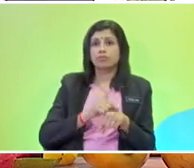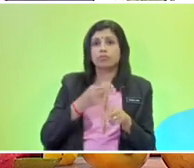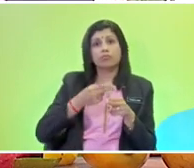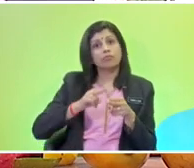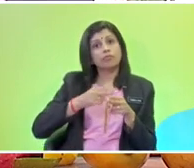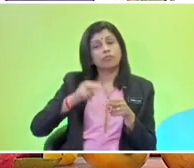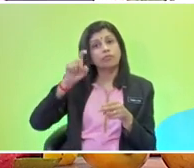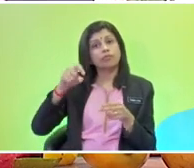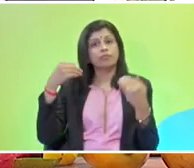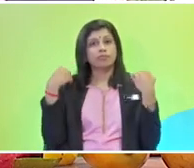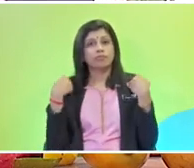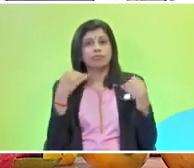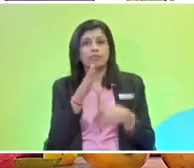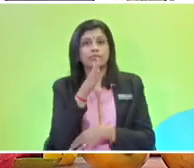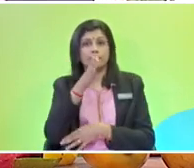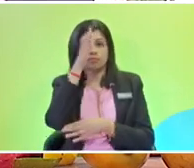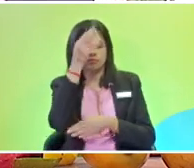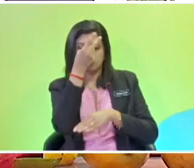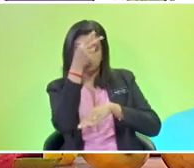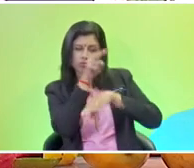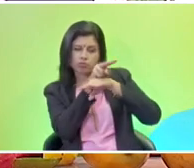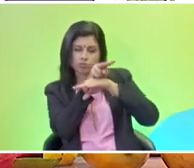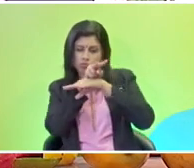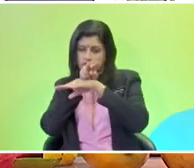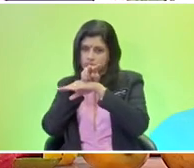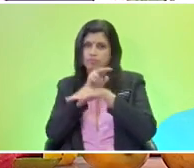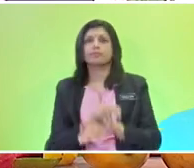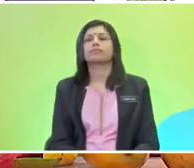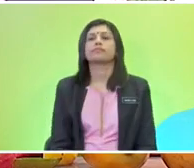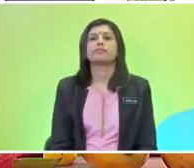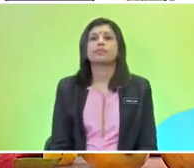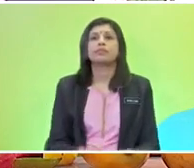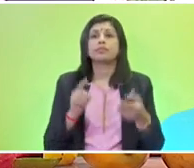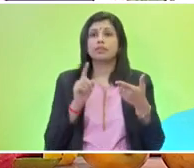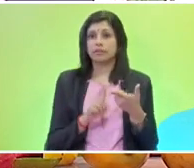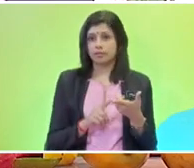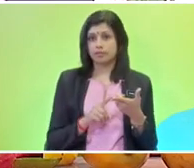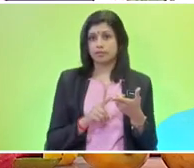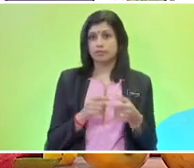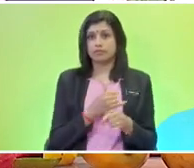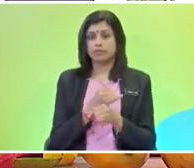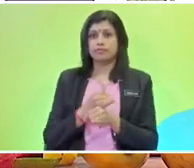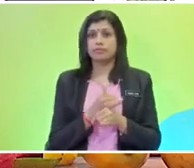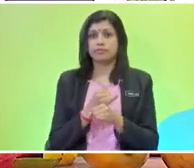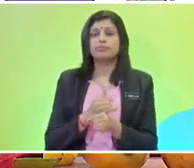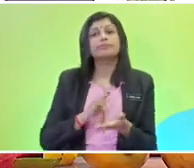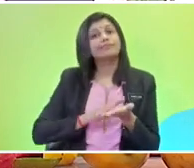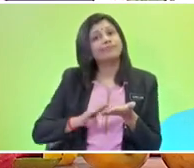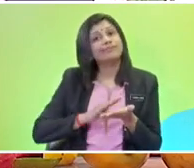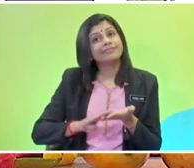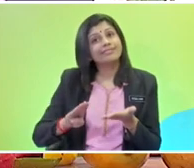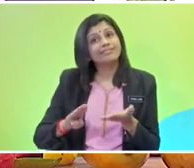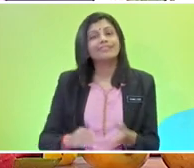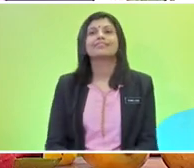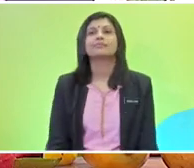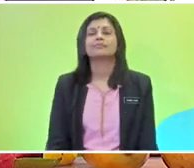ada pemantauan daripada ibu. Ibu bapa. Kedua, jaga kebersihan.